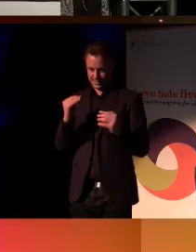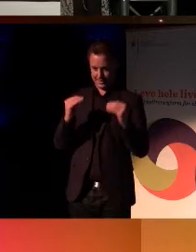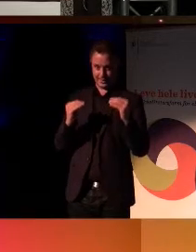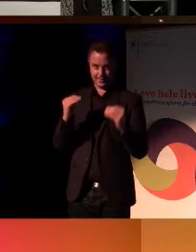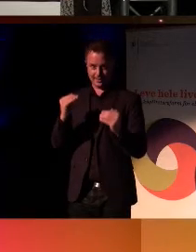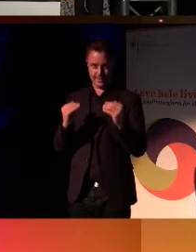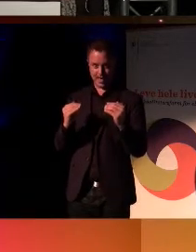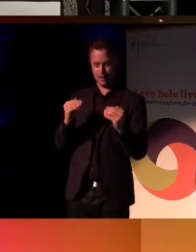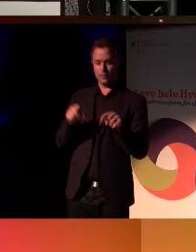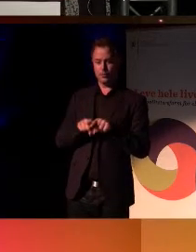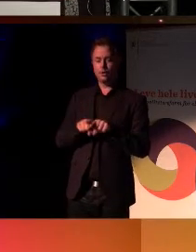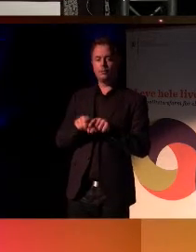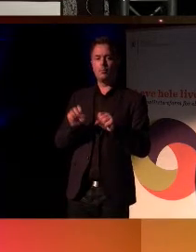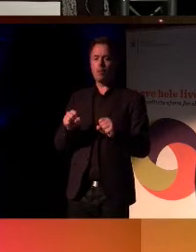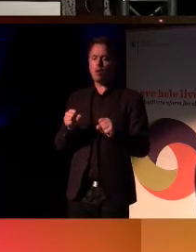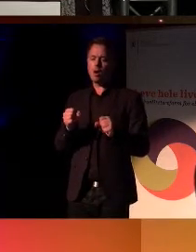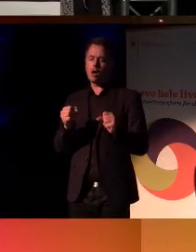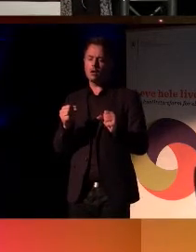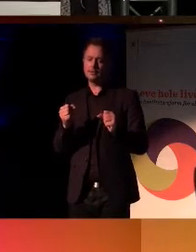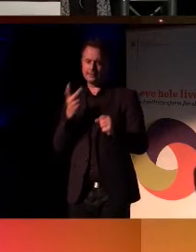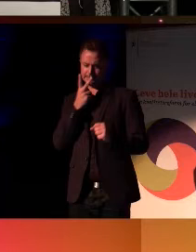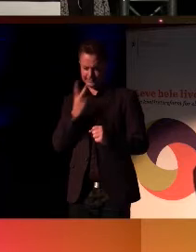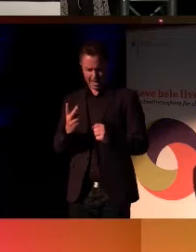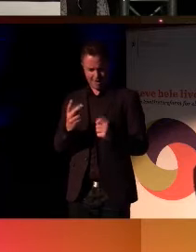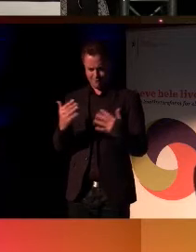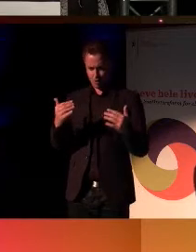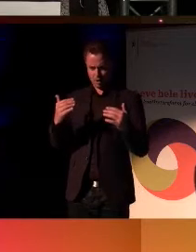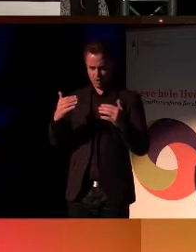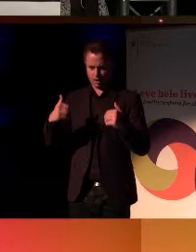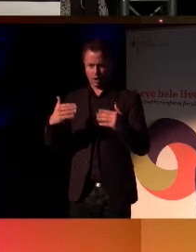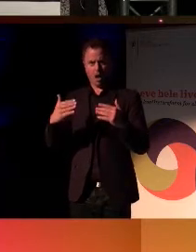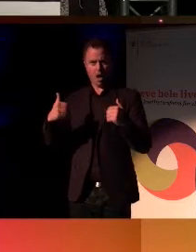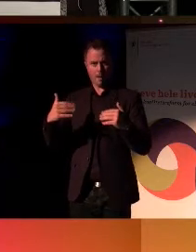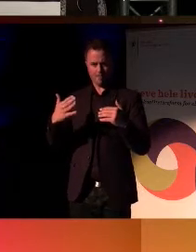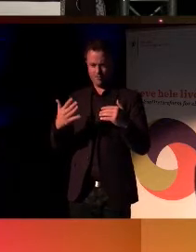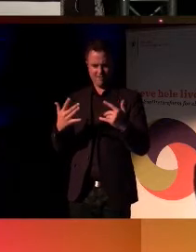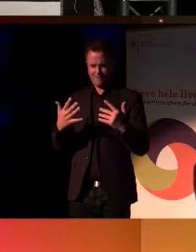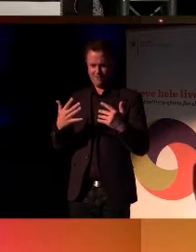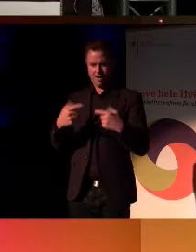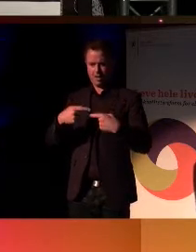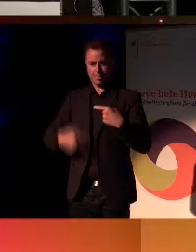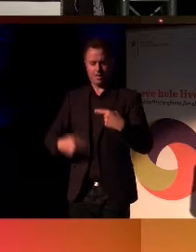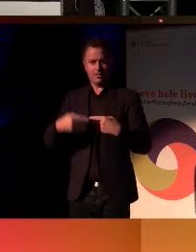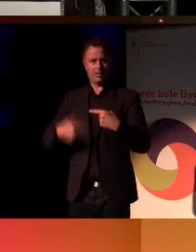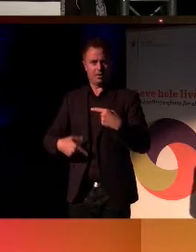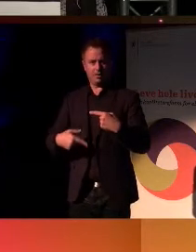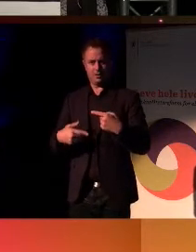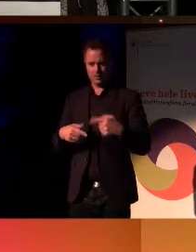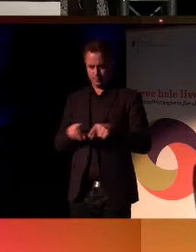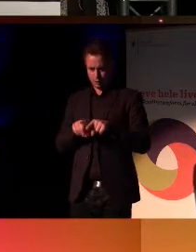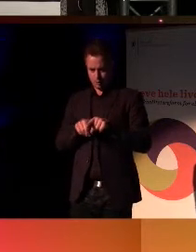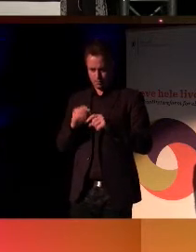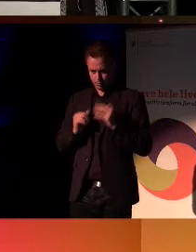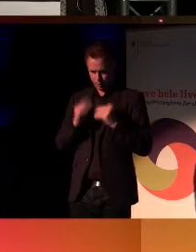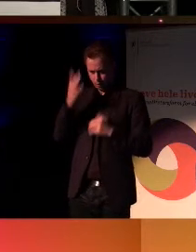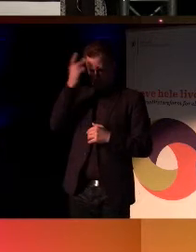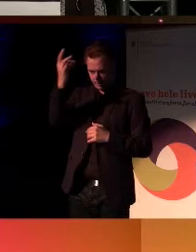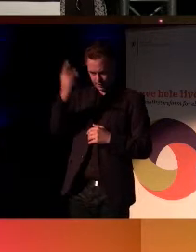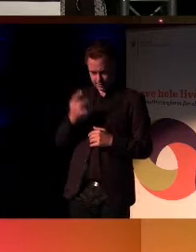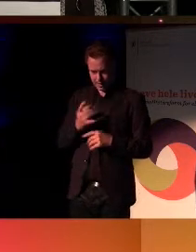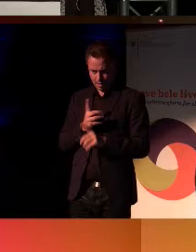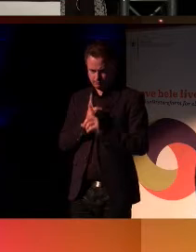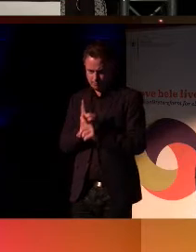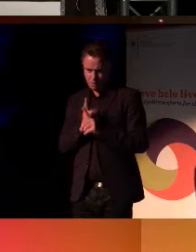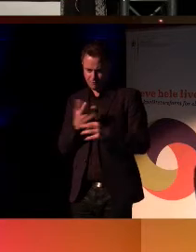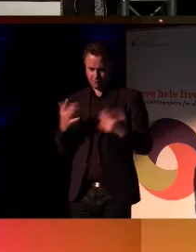det jo å finne det gapet. Vi skal identifisere det hølet som gjør at vi skal bygge kompetanse, identifisere hvor vi skal